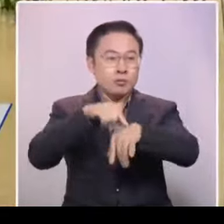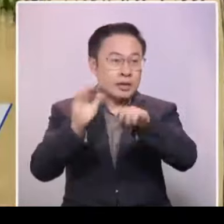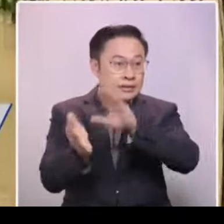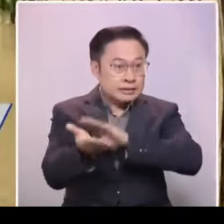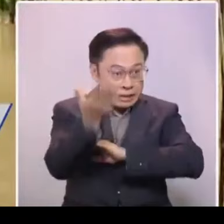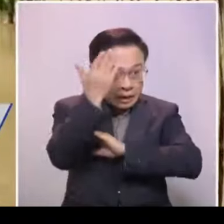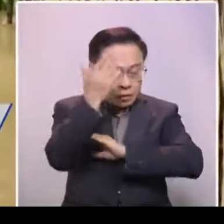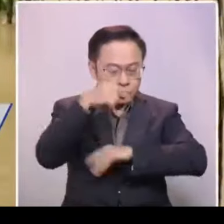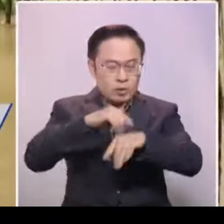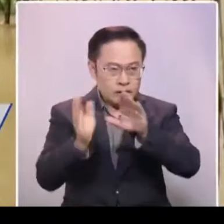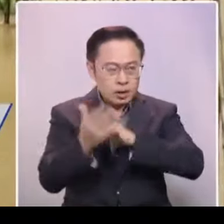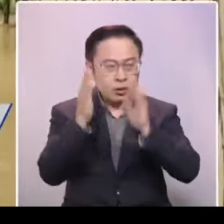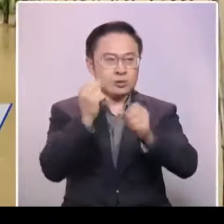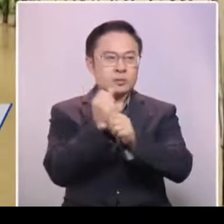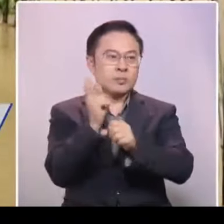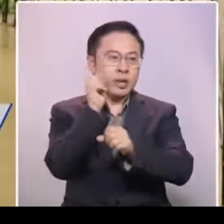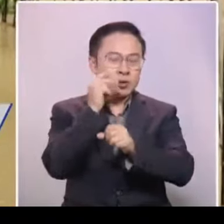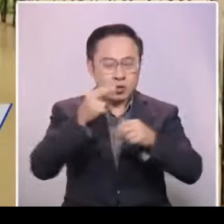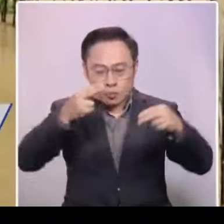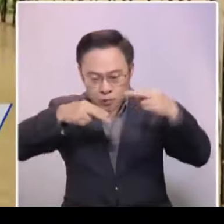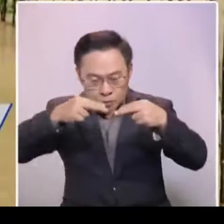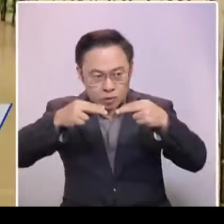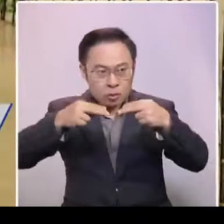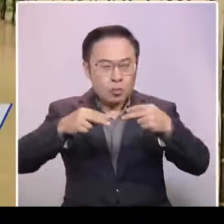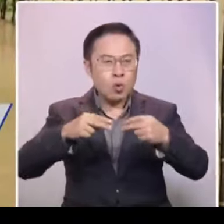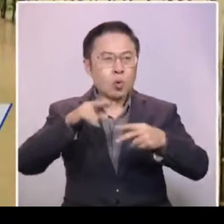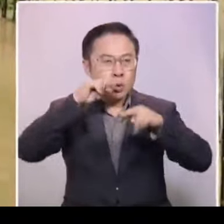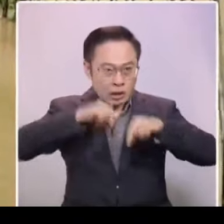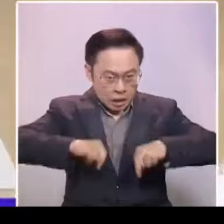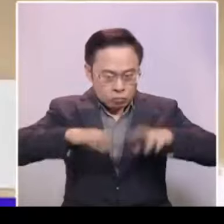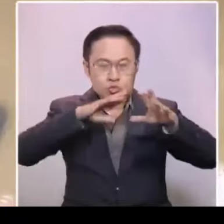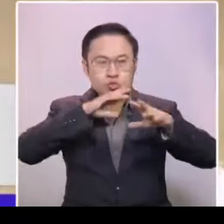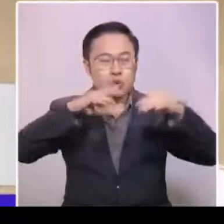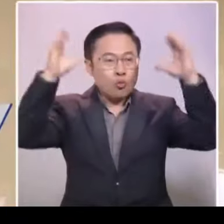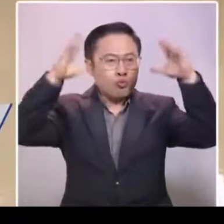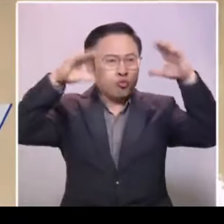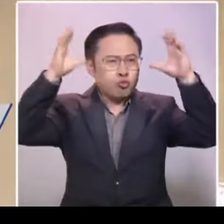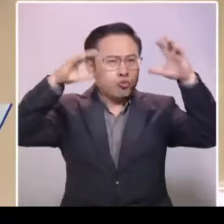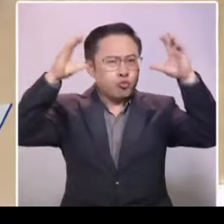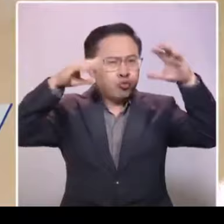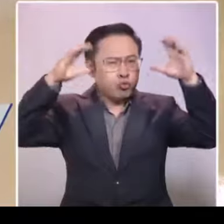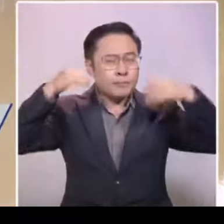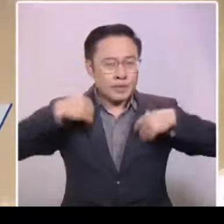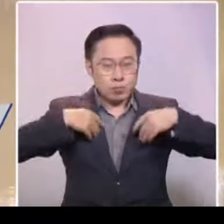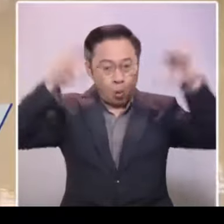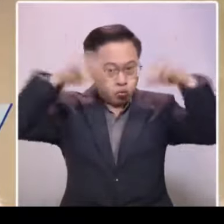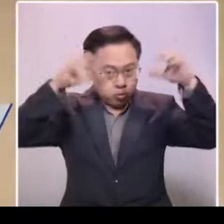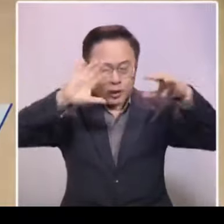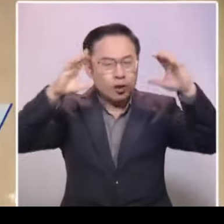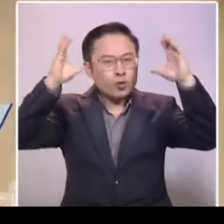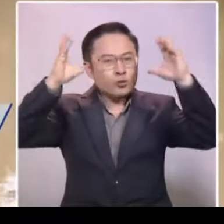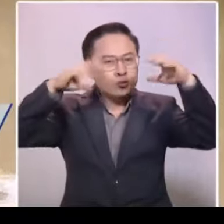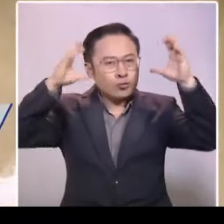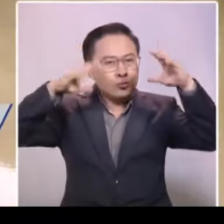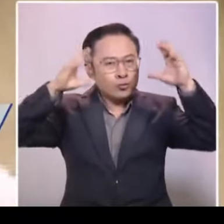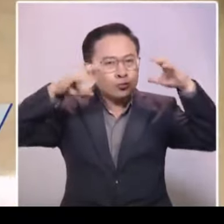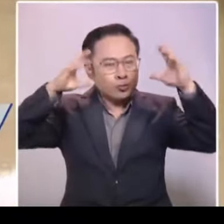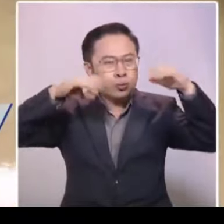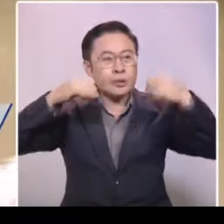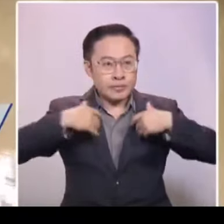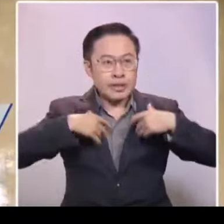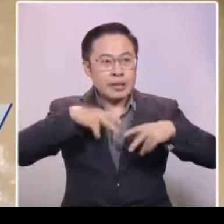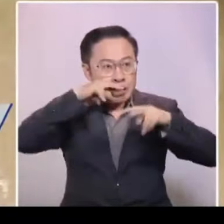เพิ่มเติมครับก็พบว่าพื้นที่เนี่ยังน่าเป็นห่วงนะฮะฝนยังตกโปรยปรายอยู่ตลอดเวลาเลยทำให้น้ำที่ท่วมเนี่ยก็